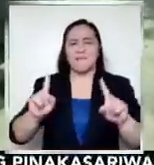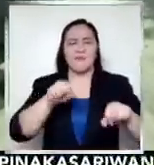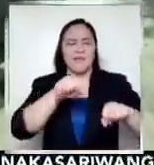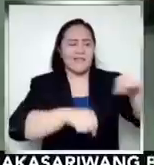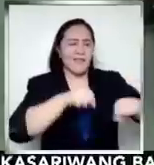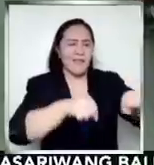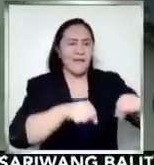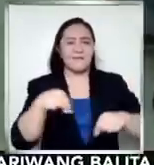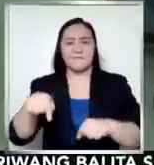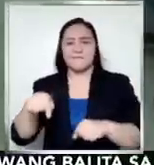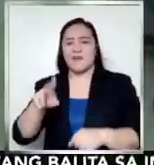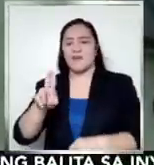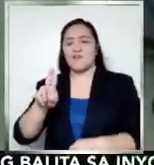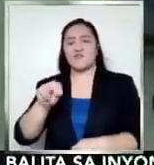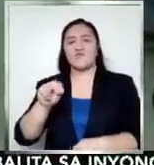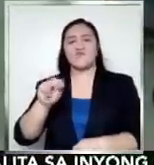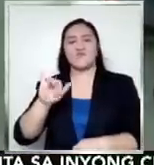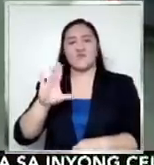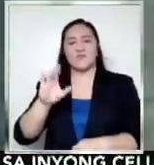ganito.